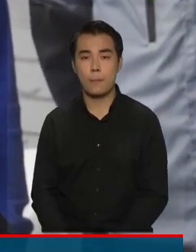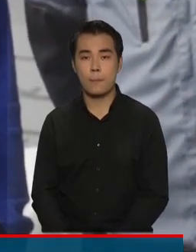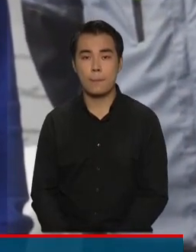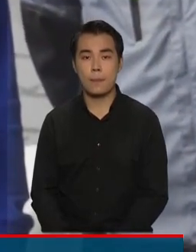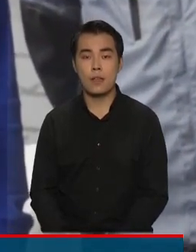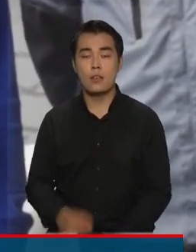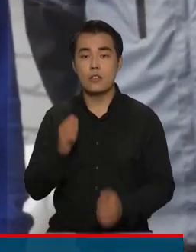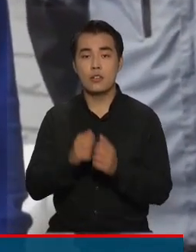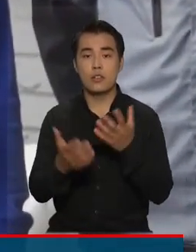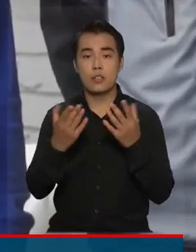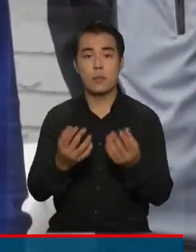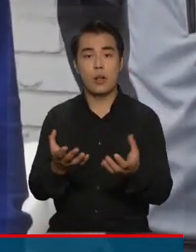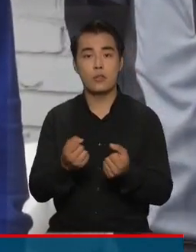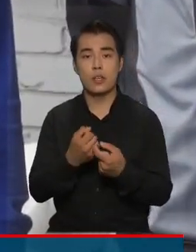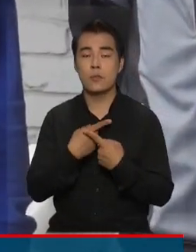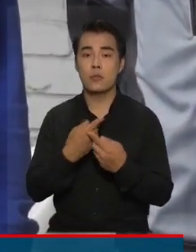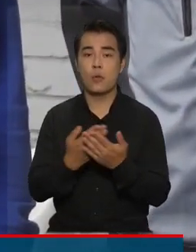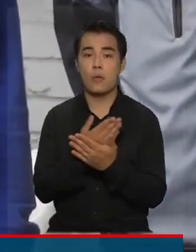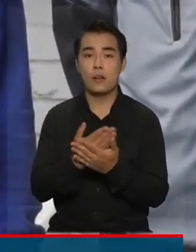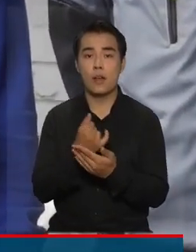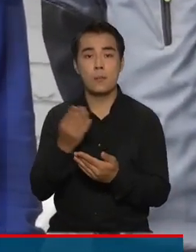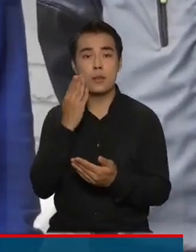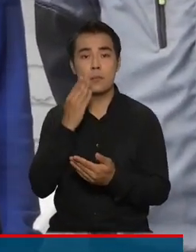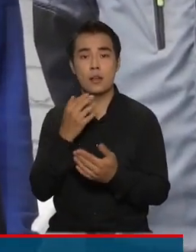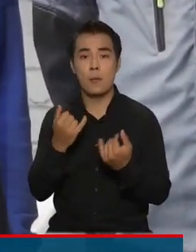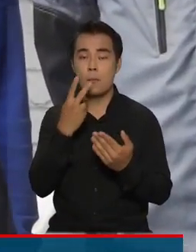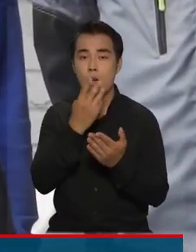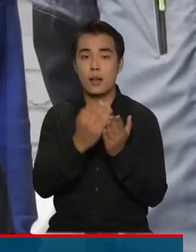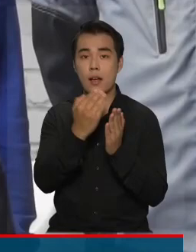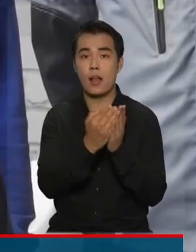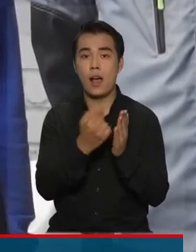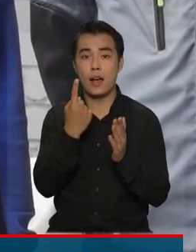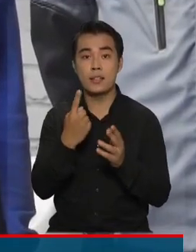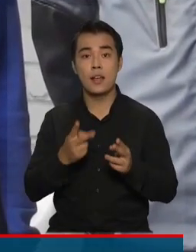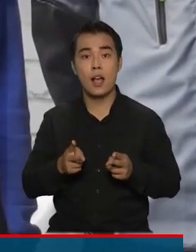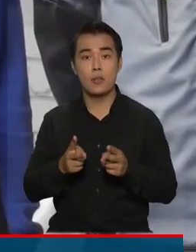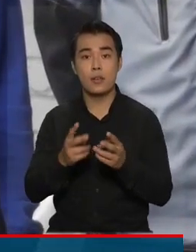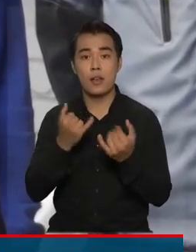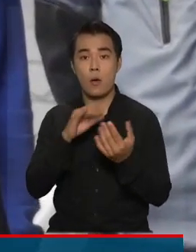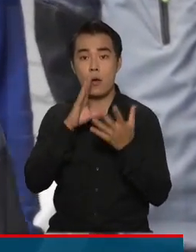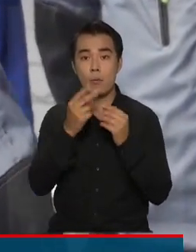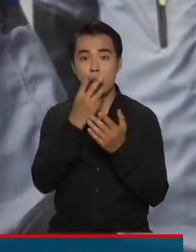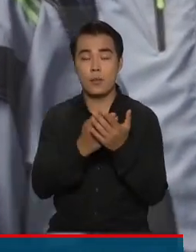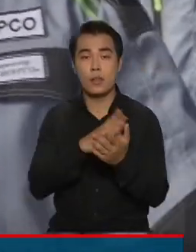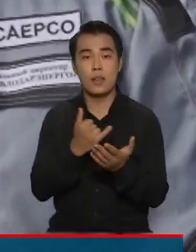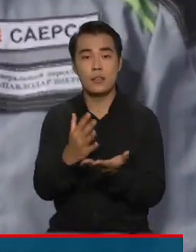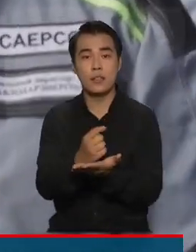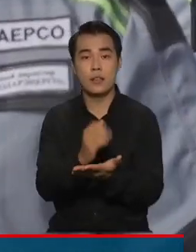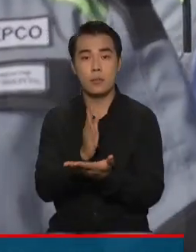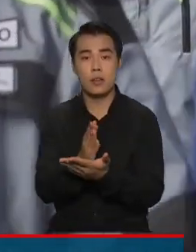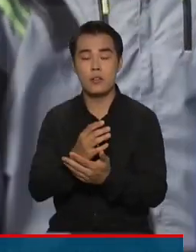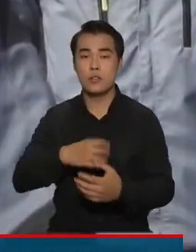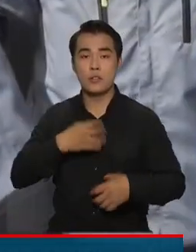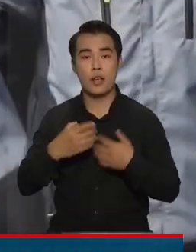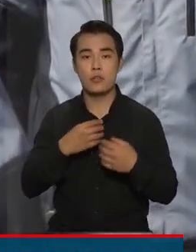Я ежедневно получаю информацию, идете по графику. Да. Вот один котел продления вам дали, да. Он резервный, в принципе, ничего